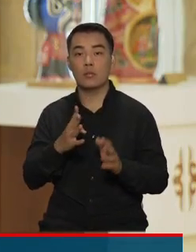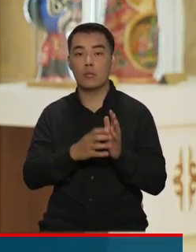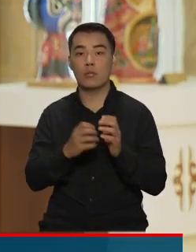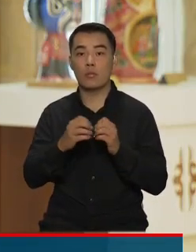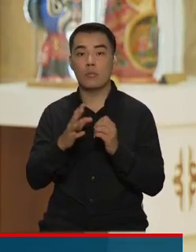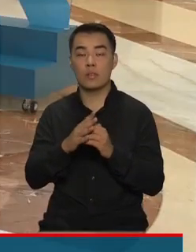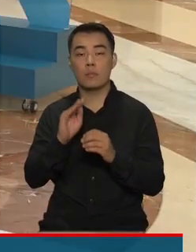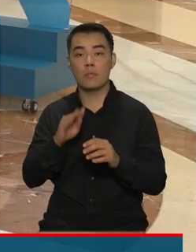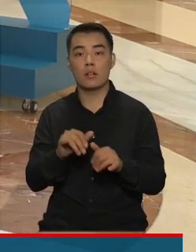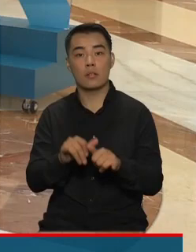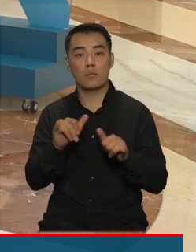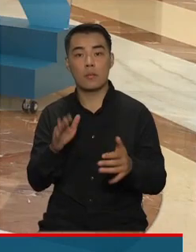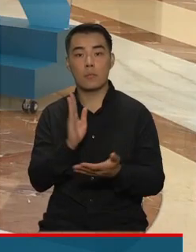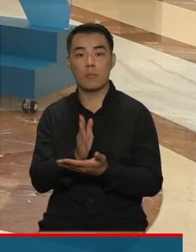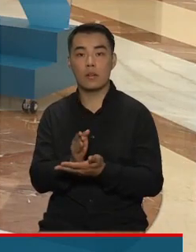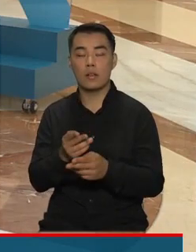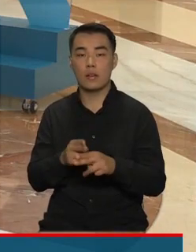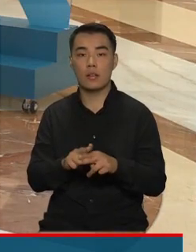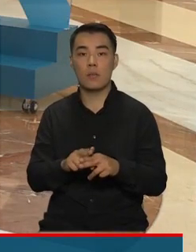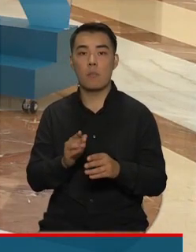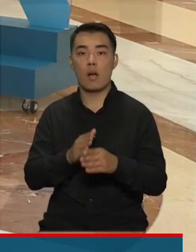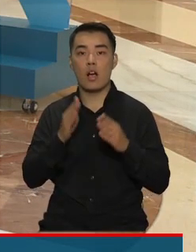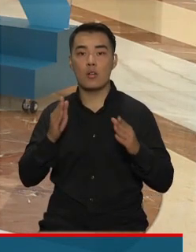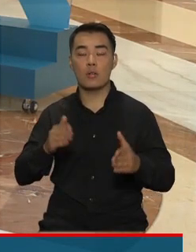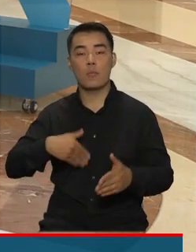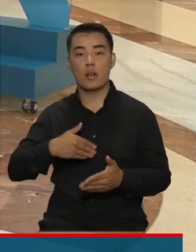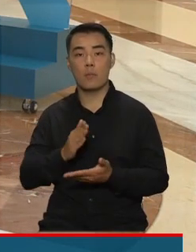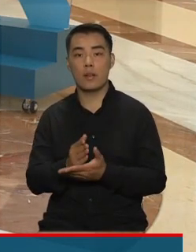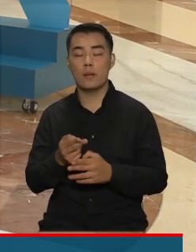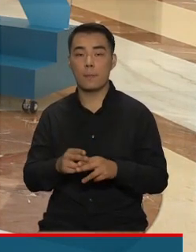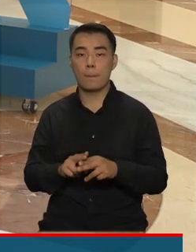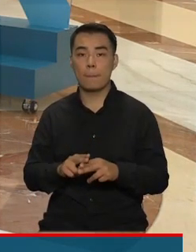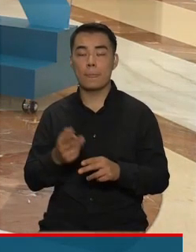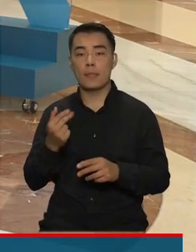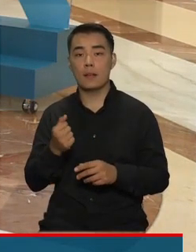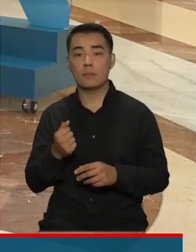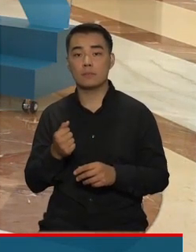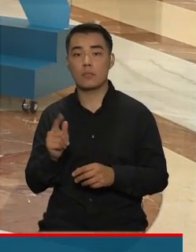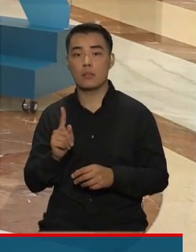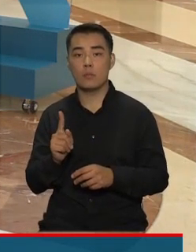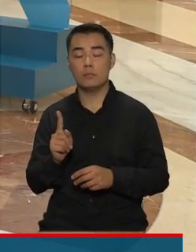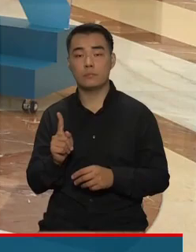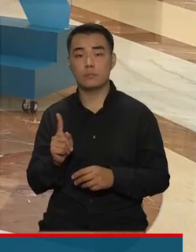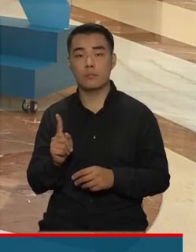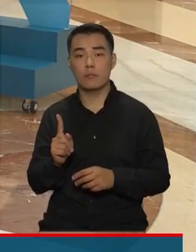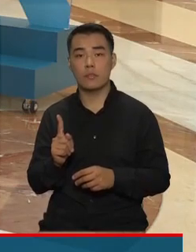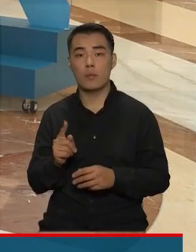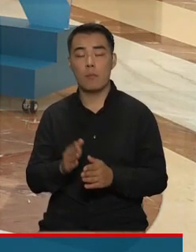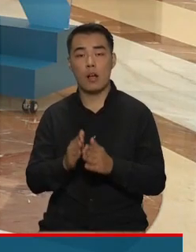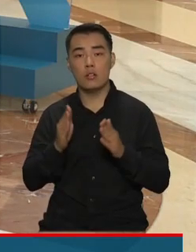1 915 000 басқа жеткізіп отырмыз. Бұл да үлкен сұрақ. Бұдан тыс әрине бұл мынау